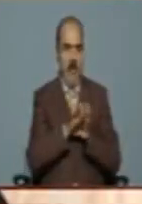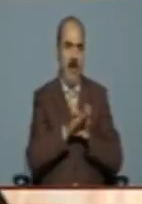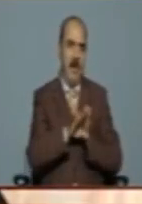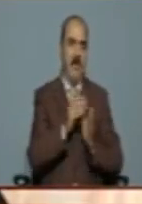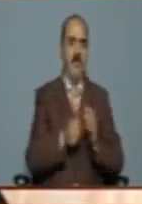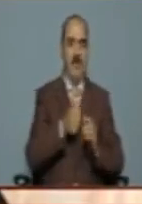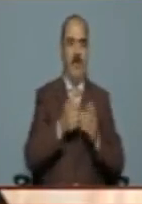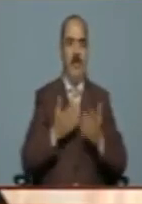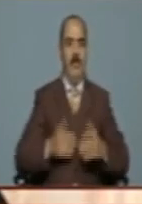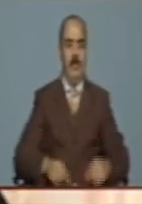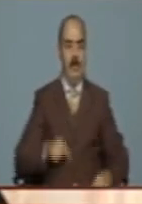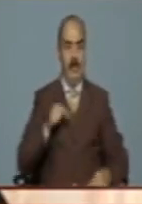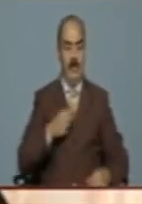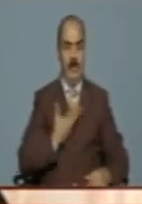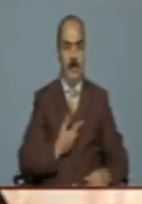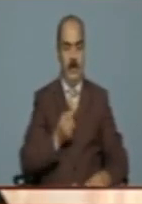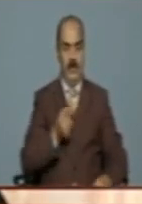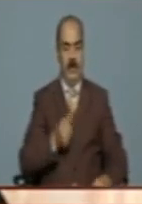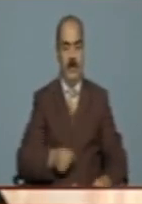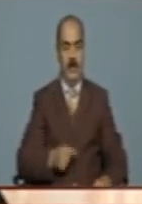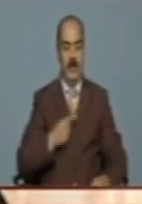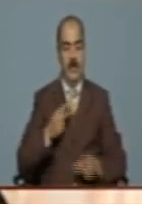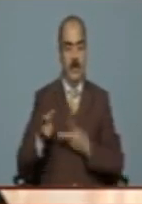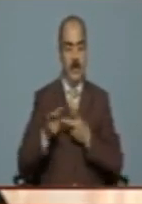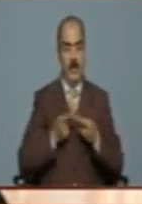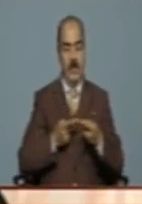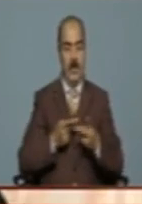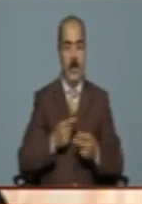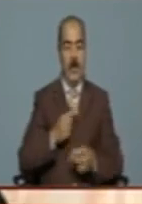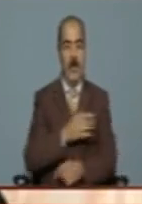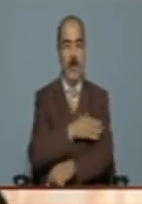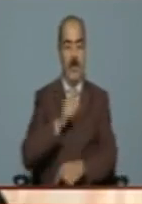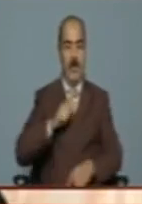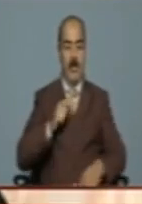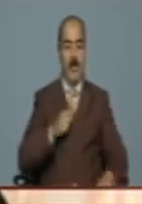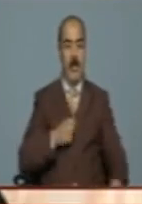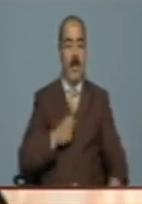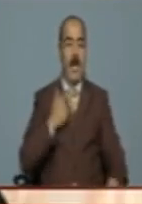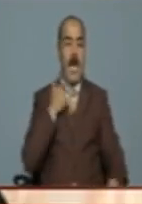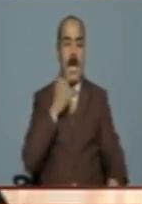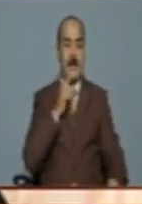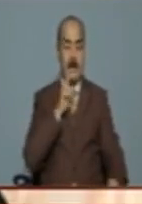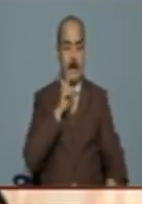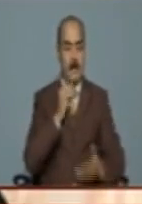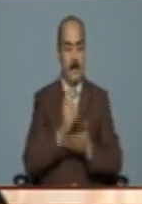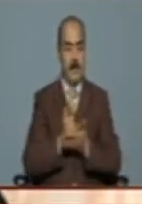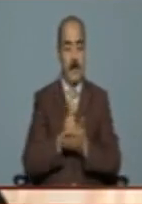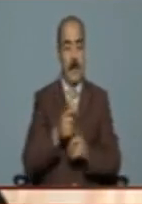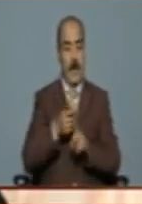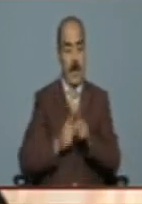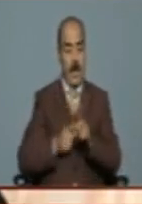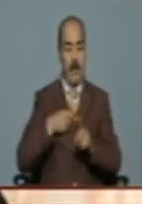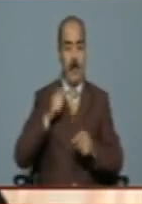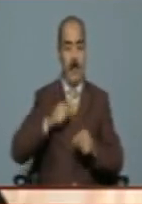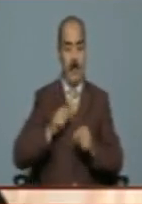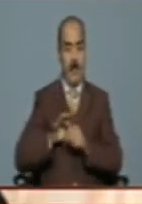والآن اسمحوا لي أن أدعو سيادة القاضي الجليل المستشار حازم بدوي نائب رئيس محكمة النقض